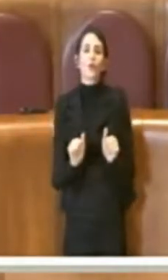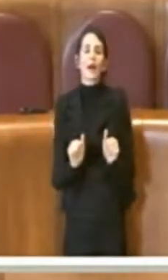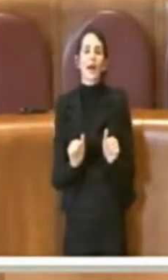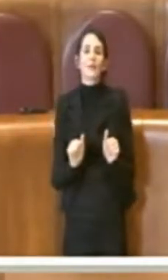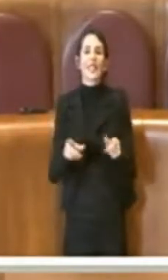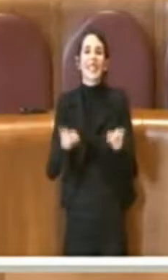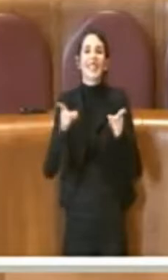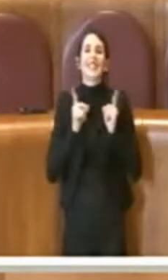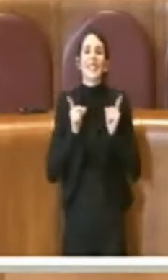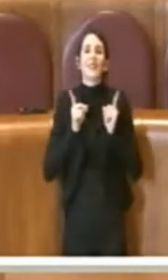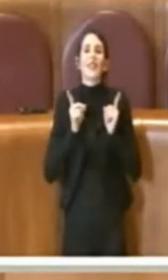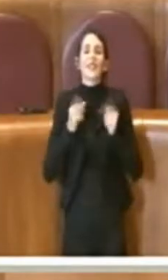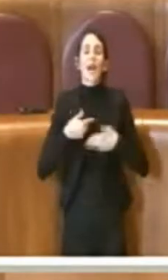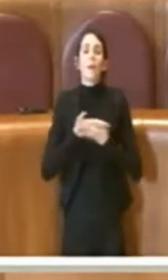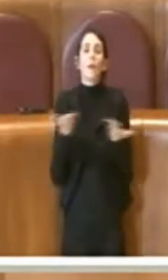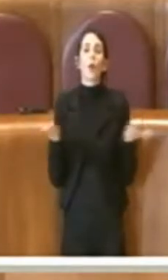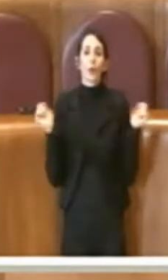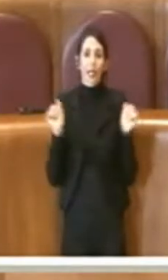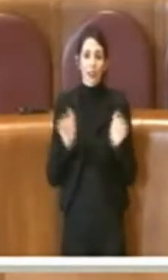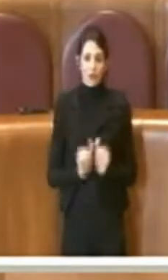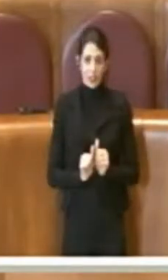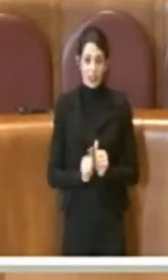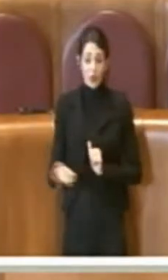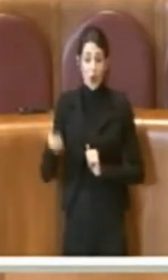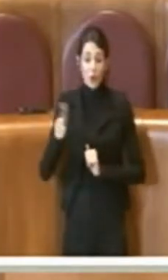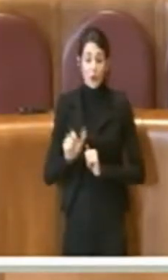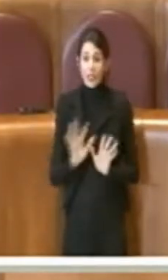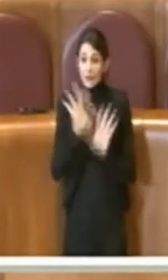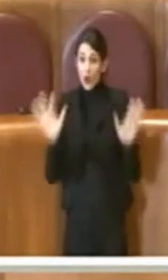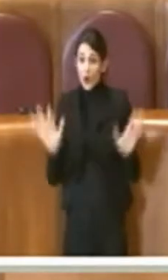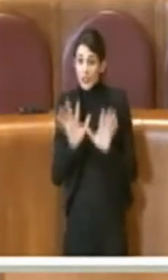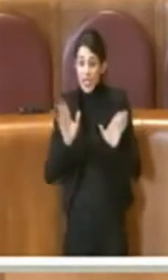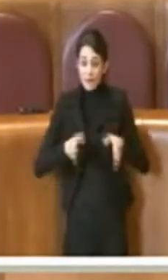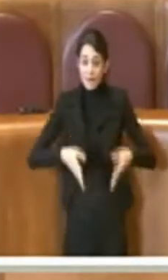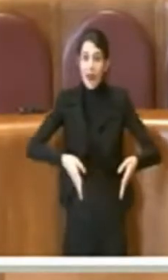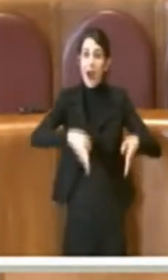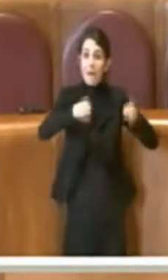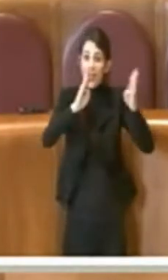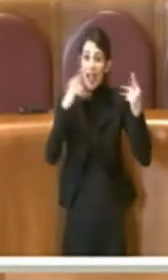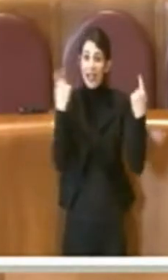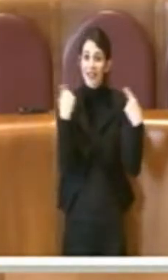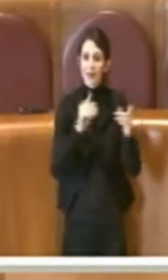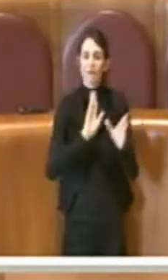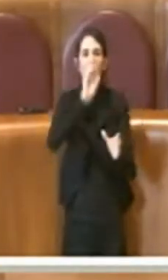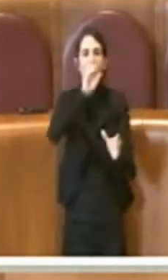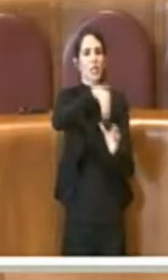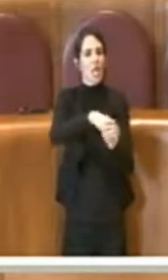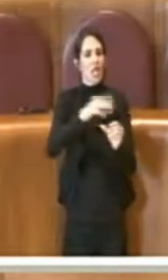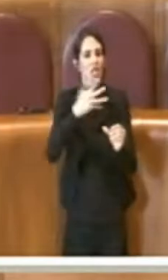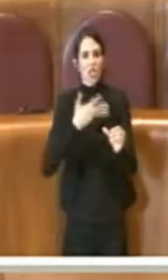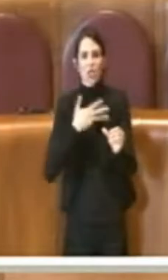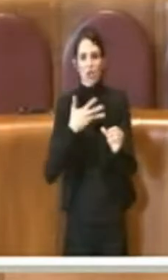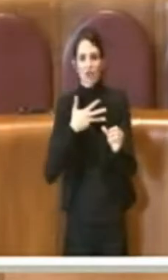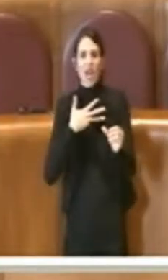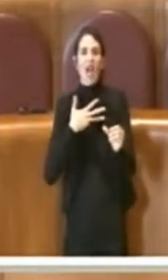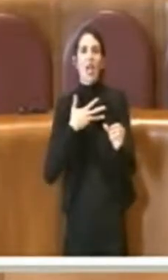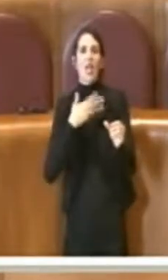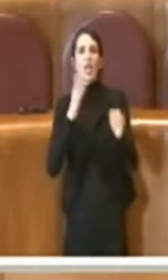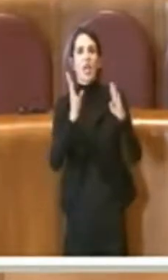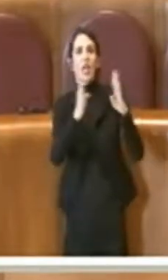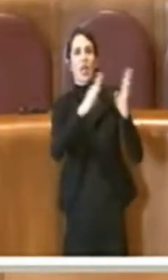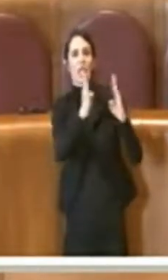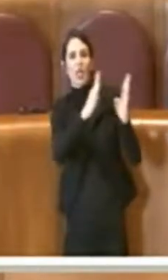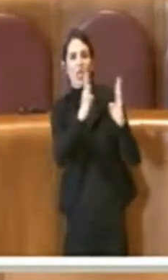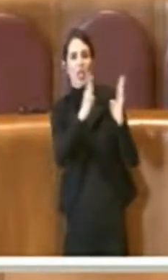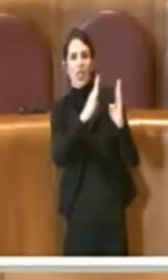di queste occupazioni siano poste in essere all'interno di immobili pericolanti, pertanto si